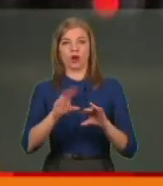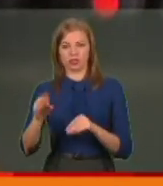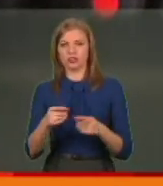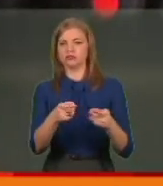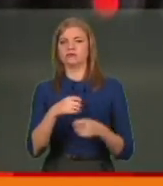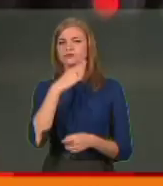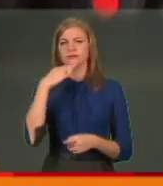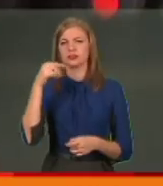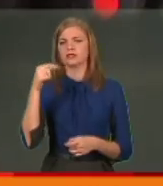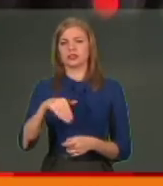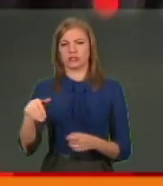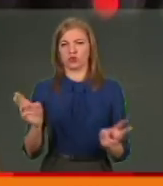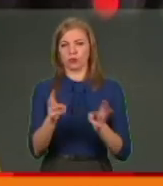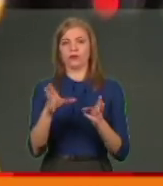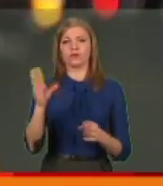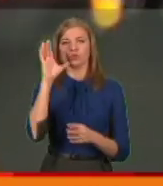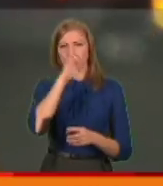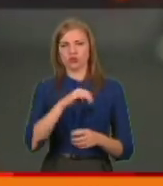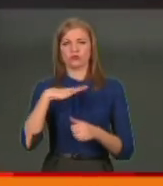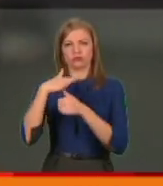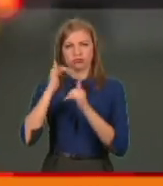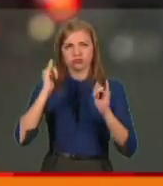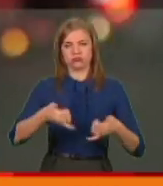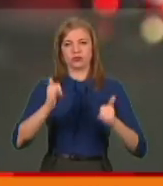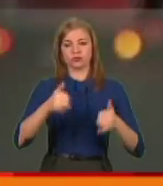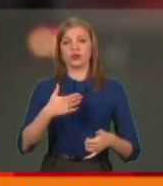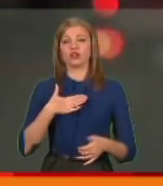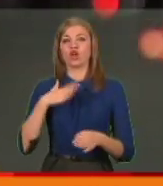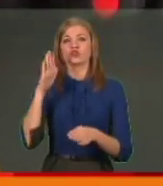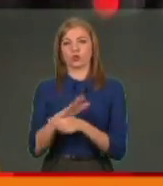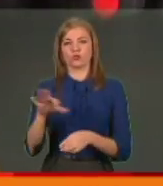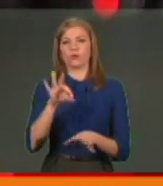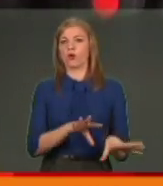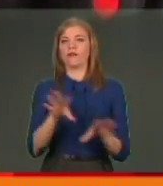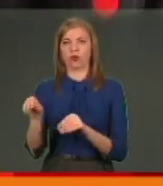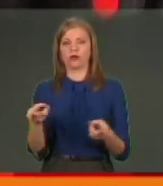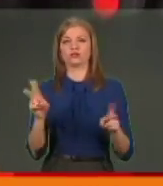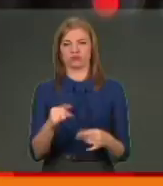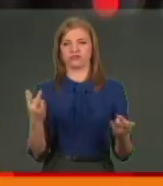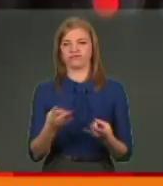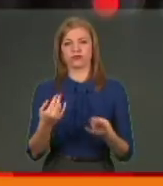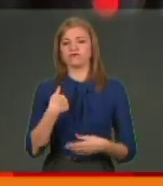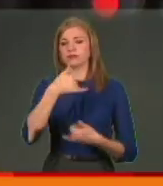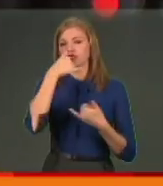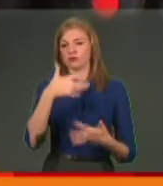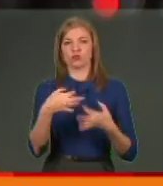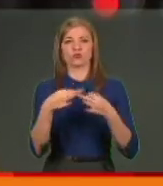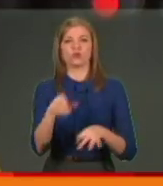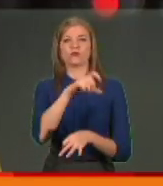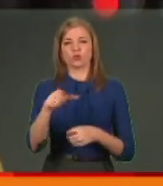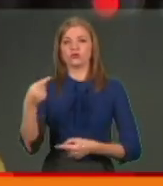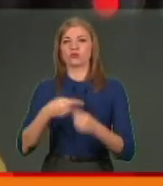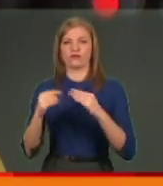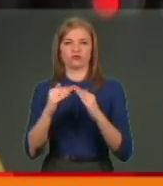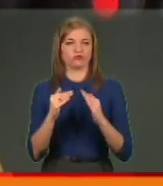понад 1000 пожежників. Усю ніч вогонь заливали з гелікоптерів. Наше розпорядження про евакуацію залишається чинним. Ми не можемо дозволити людям